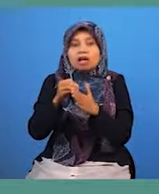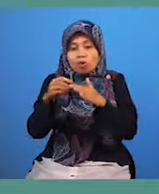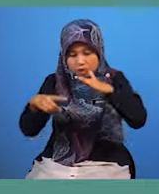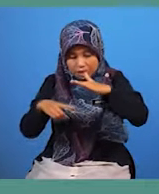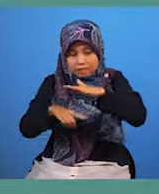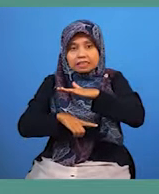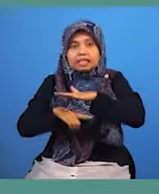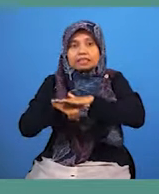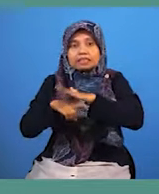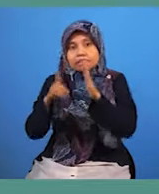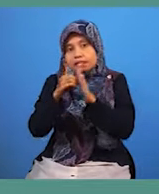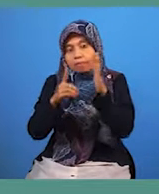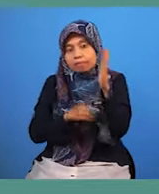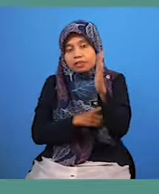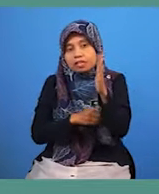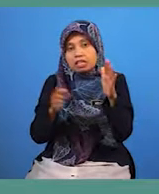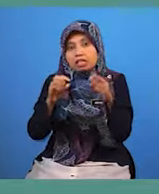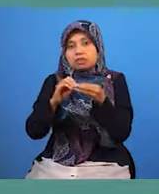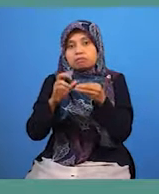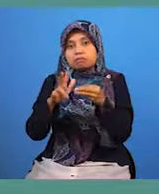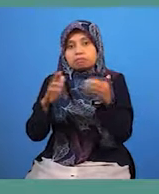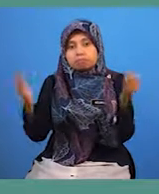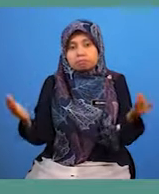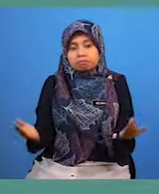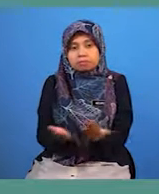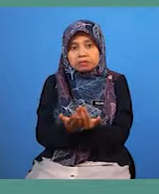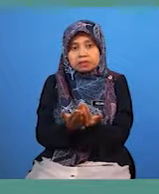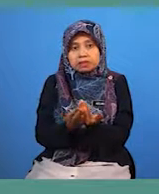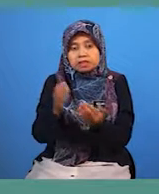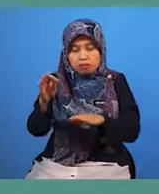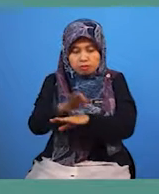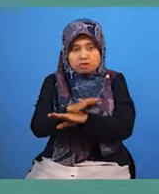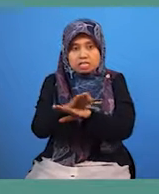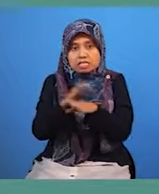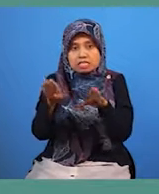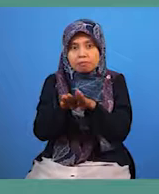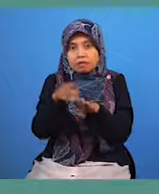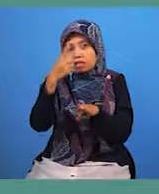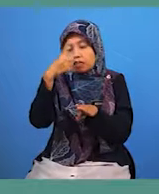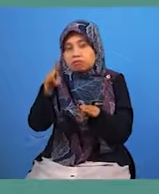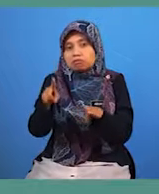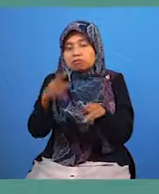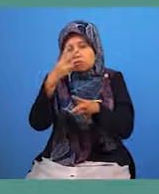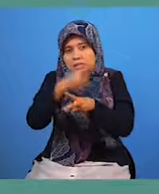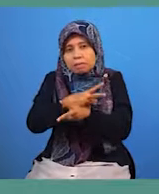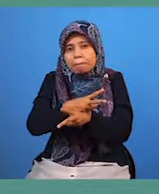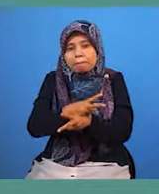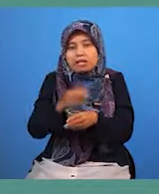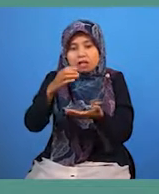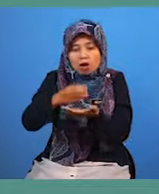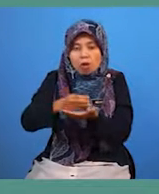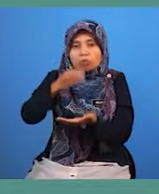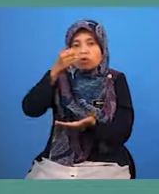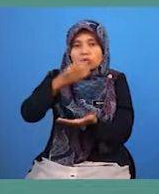Yang keempat adalah bekas ataupun kontainer. Alat ini berfungsi sebagai tempat untuk kita simpan